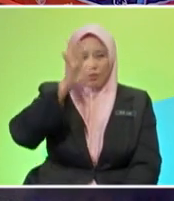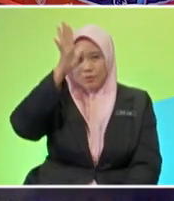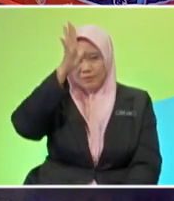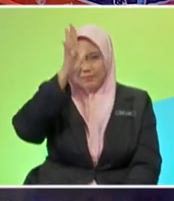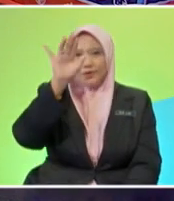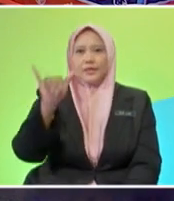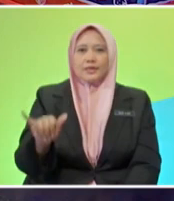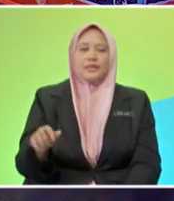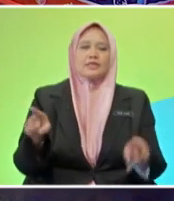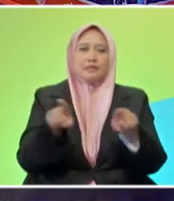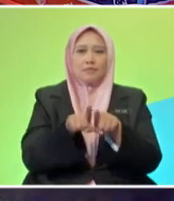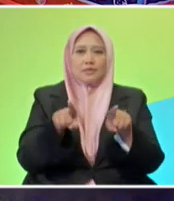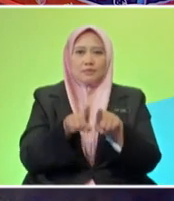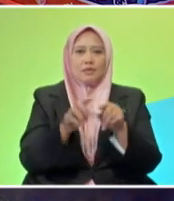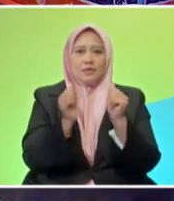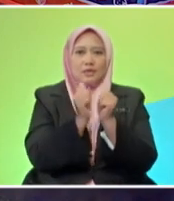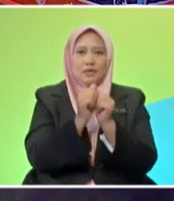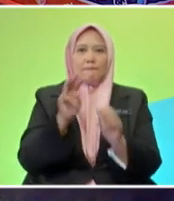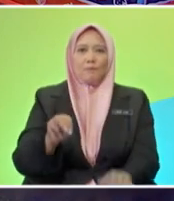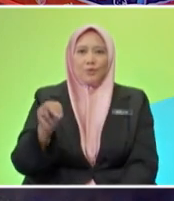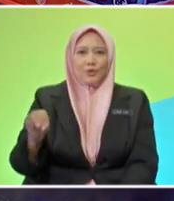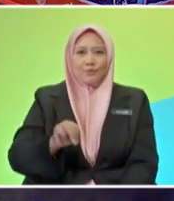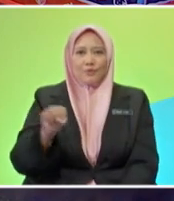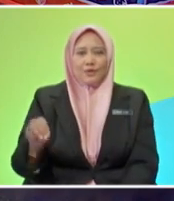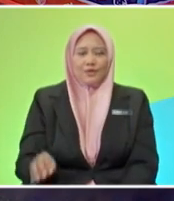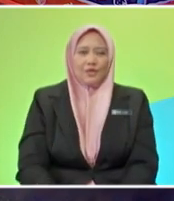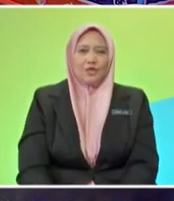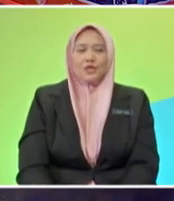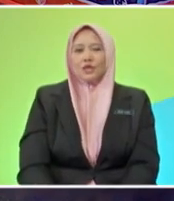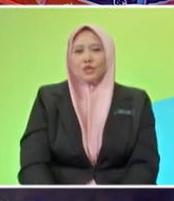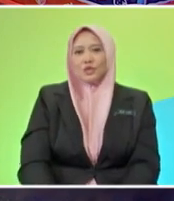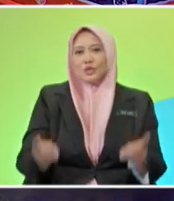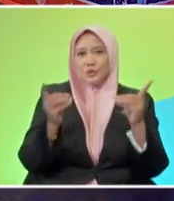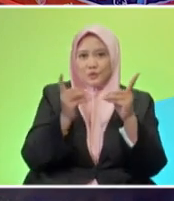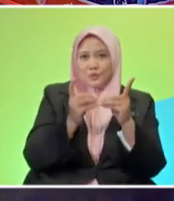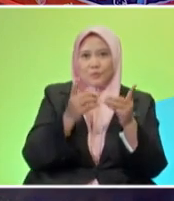Azhara dan juga Aisyah Sofia. Murid-murid di rumah, semoga kita berjumpa lagi. Kita akhiri